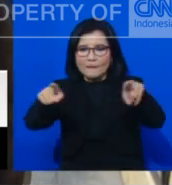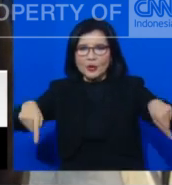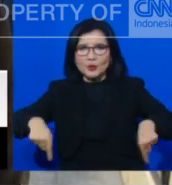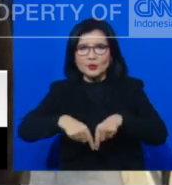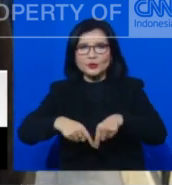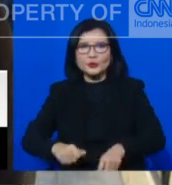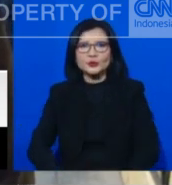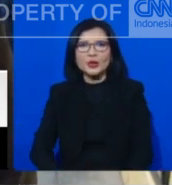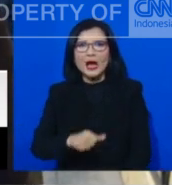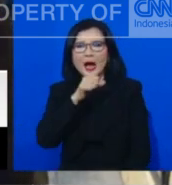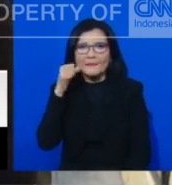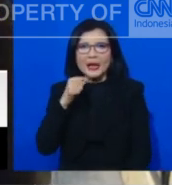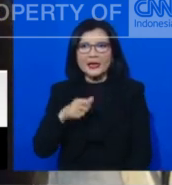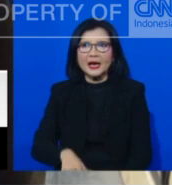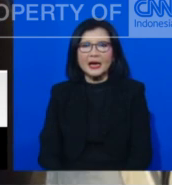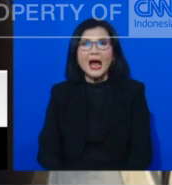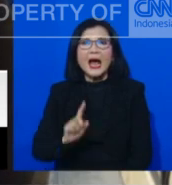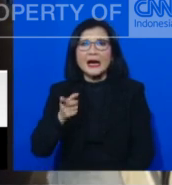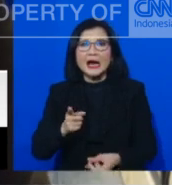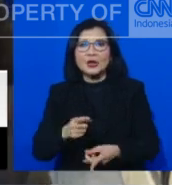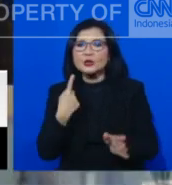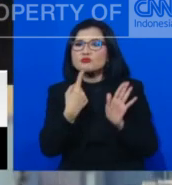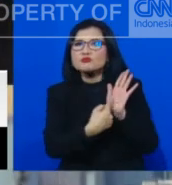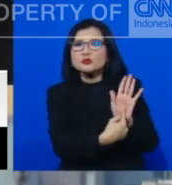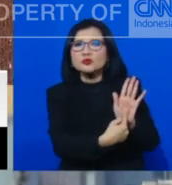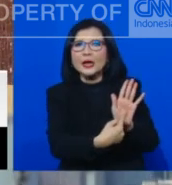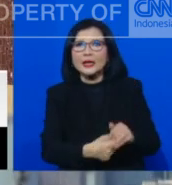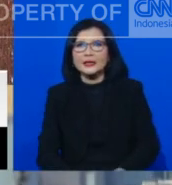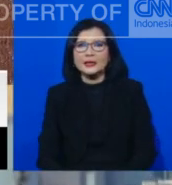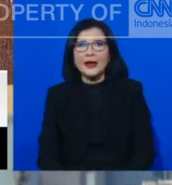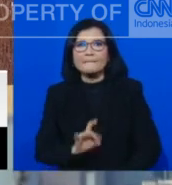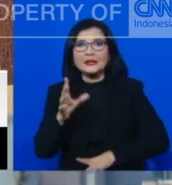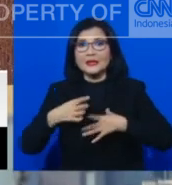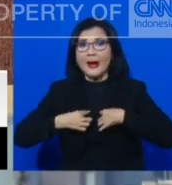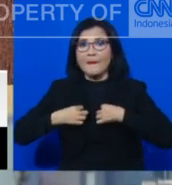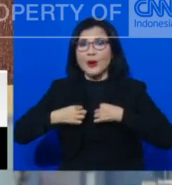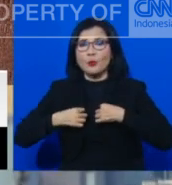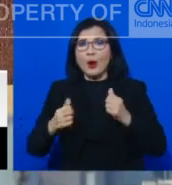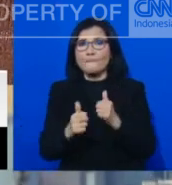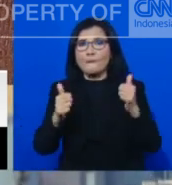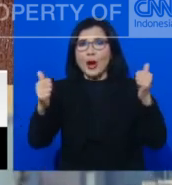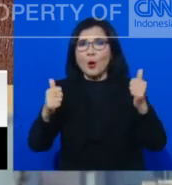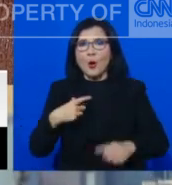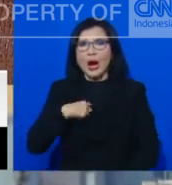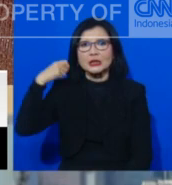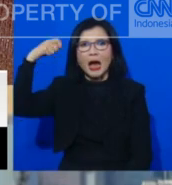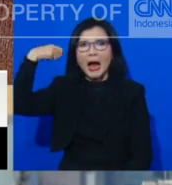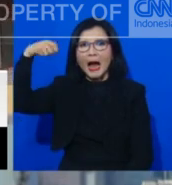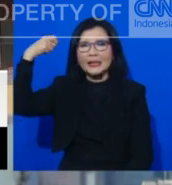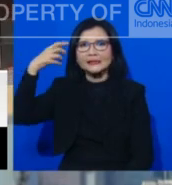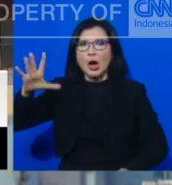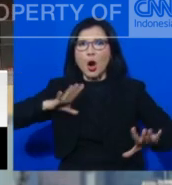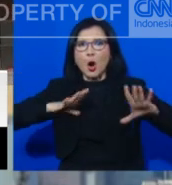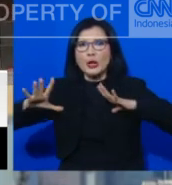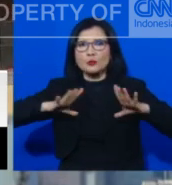adalah opportunitas untuk menunjukkan berbagai pakaian dan busana mewah oleh aktris dan aktor Hollywood dan